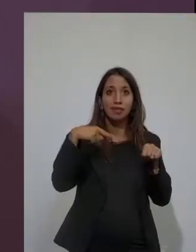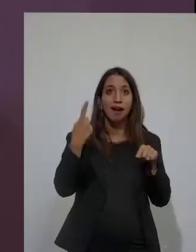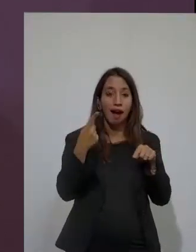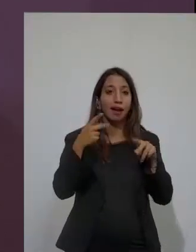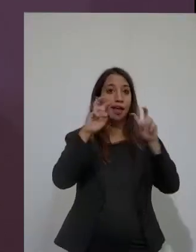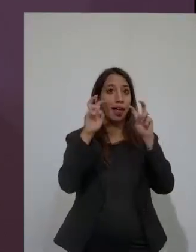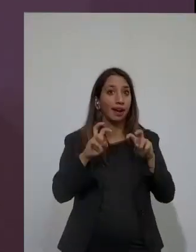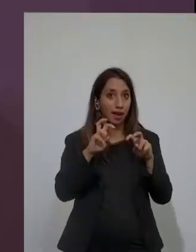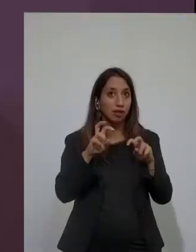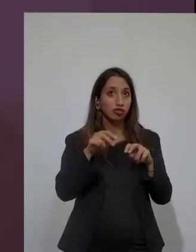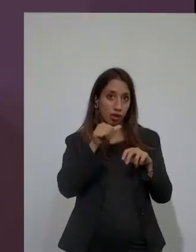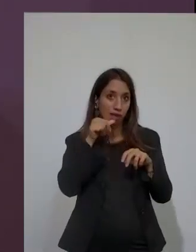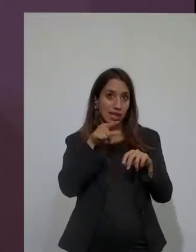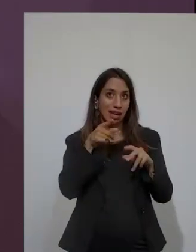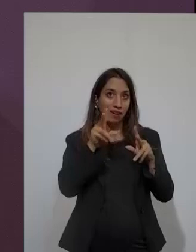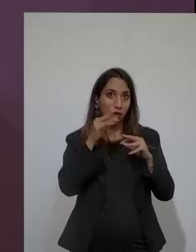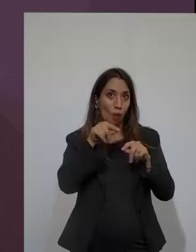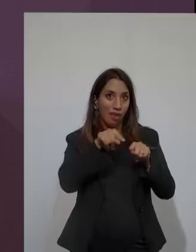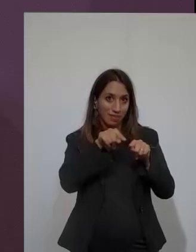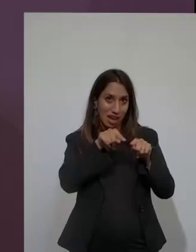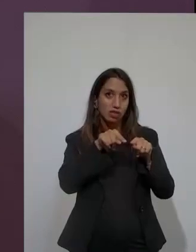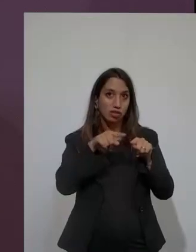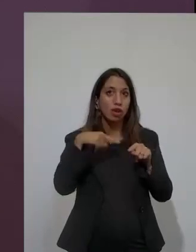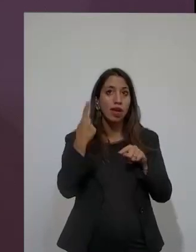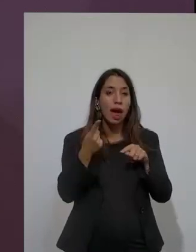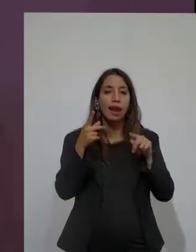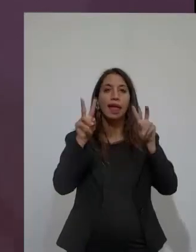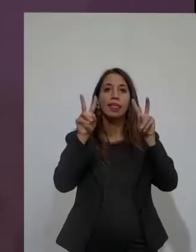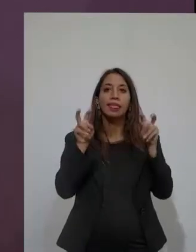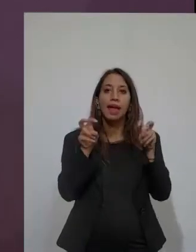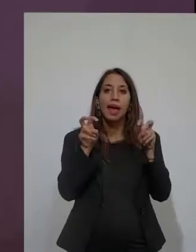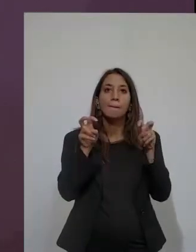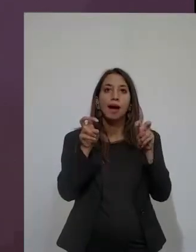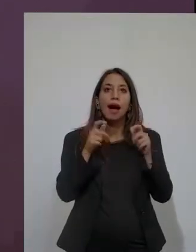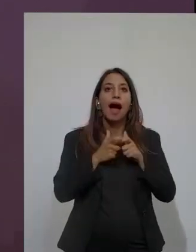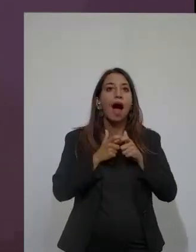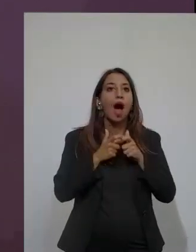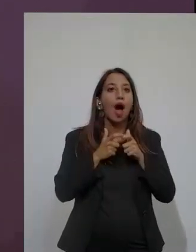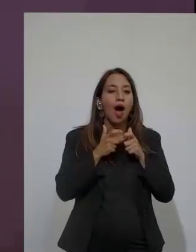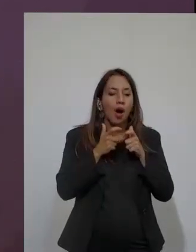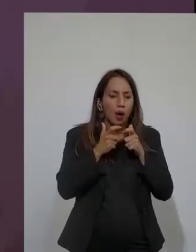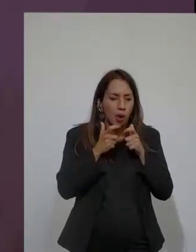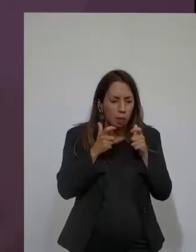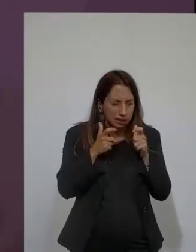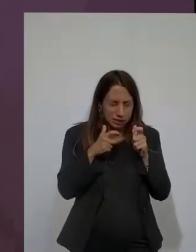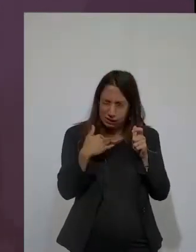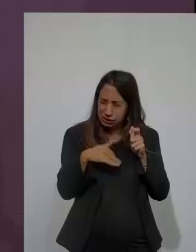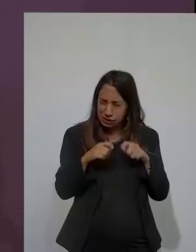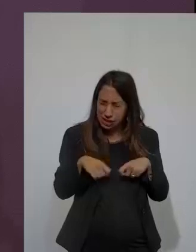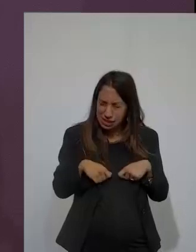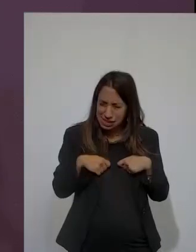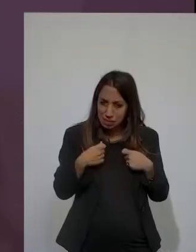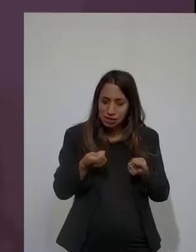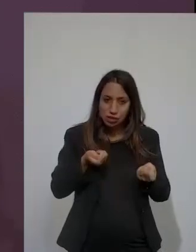Poi occorre affrontare anche il tema dell'aumento abnorme dei costi di gestione,